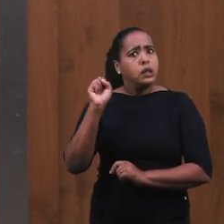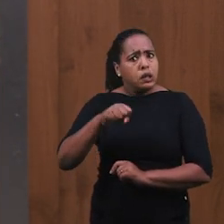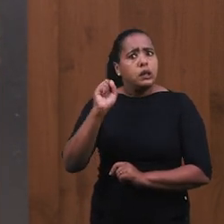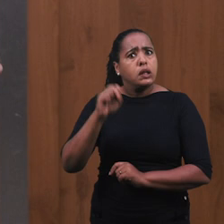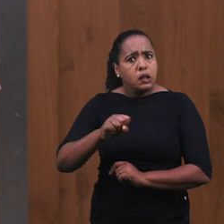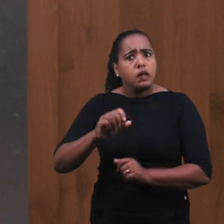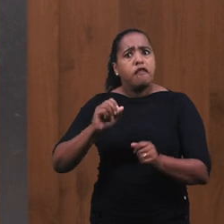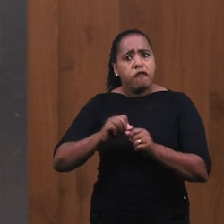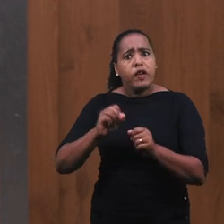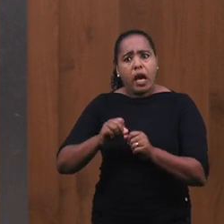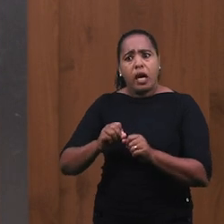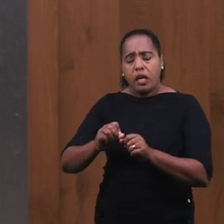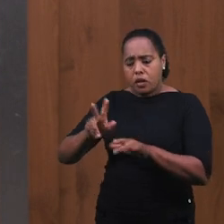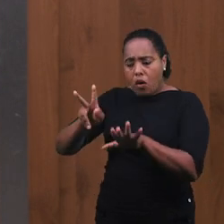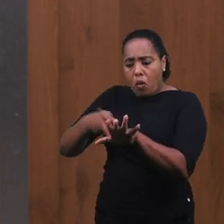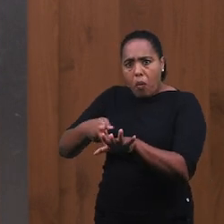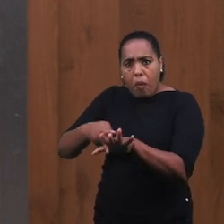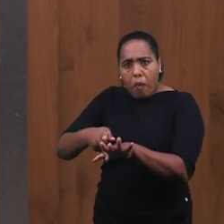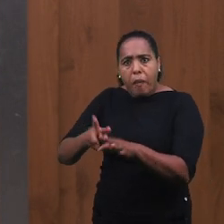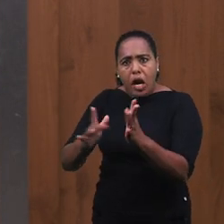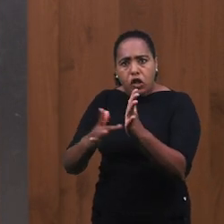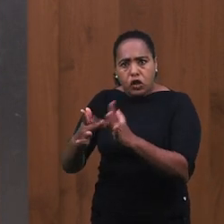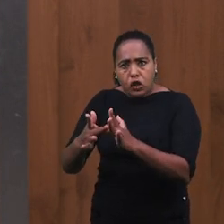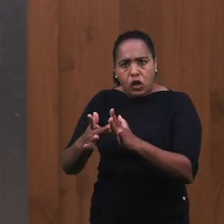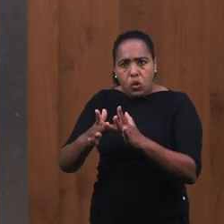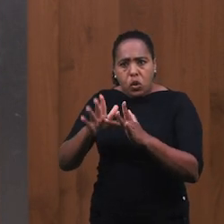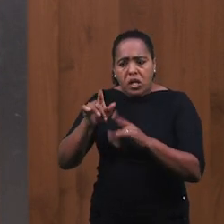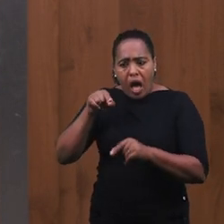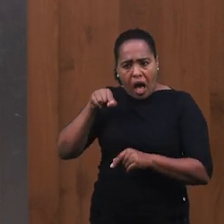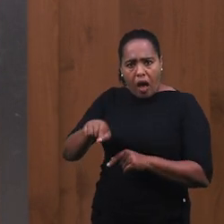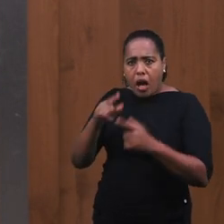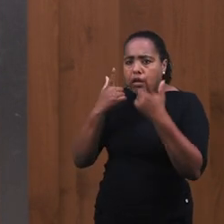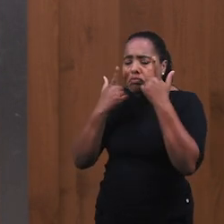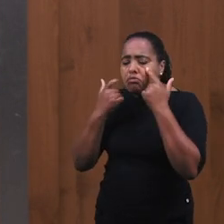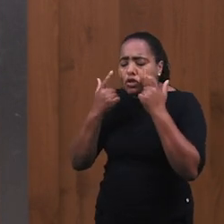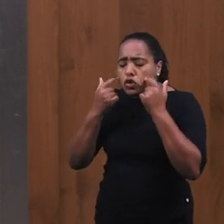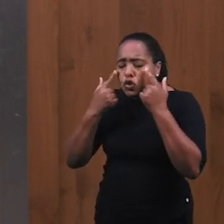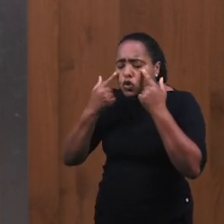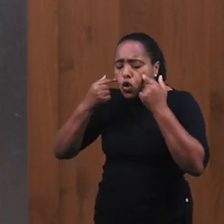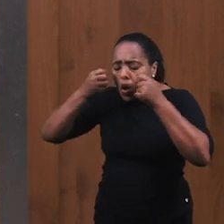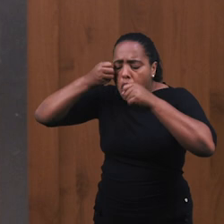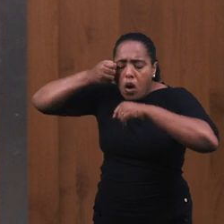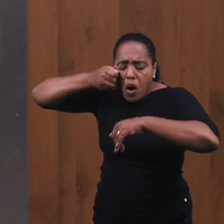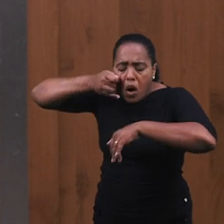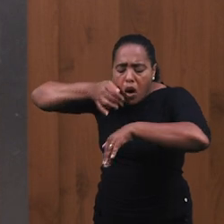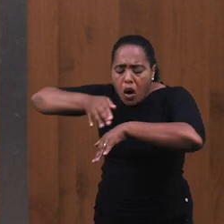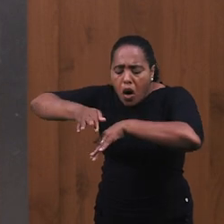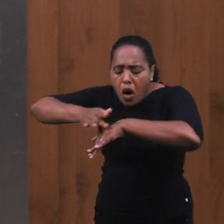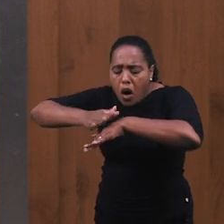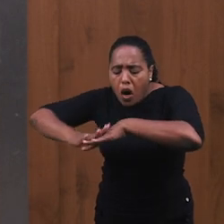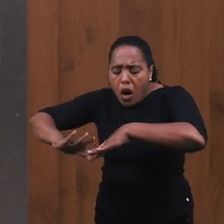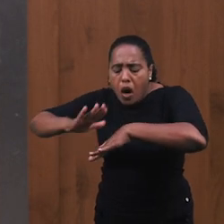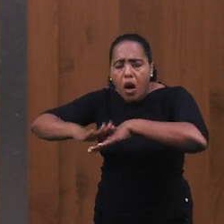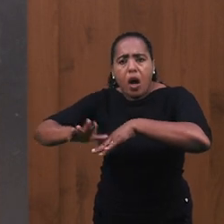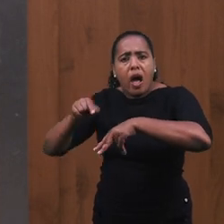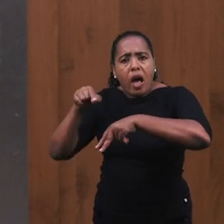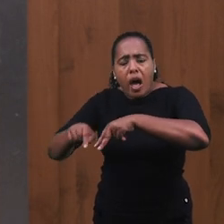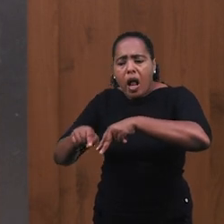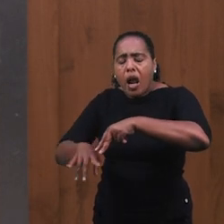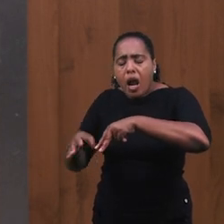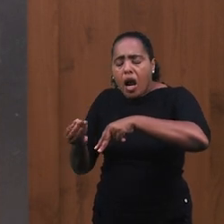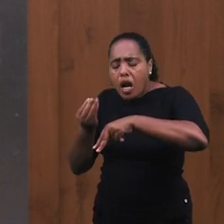pieds de Jésus avec ses propres larmes. Elle a baisé les pieds de Jésus. Elle a versé l'eau